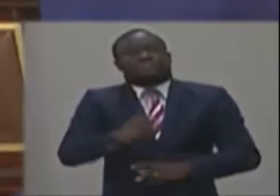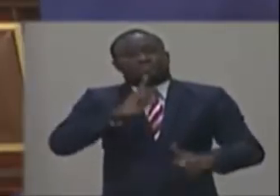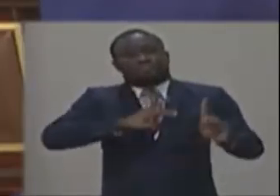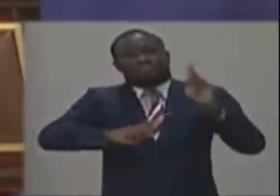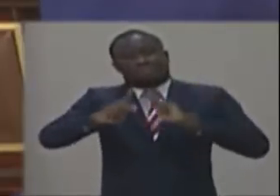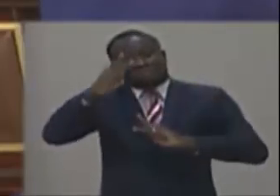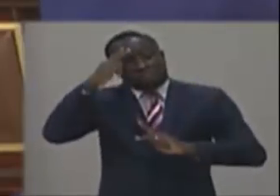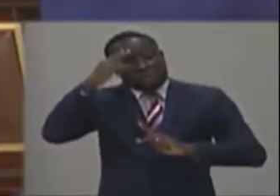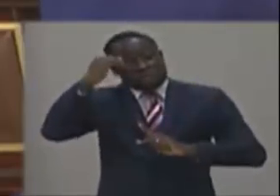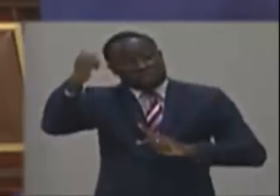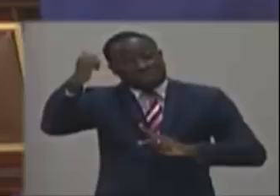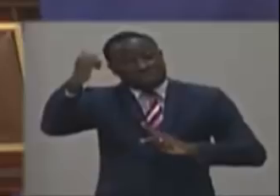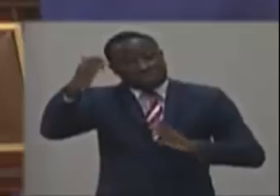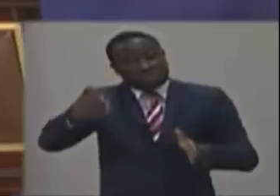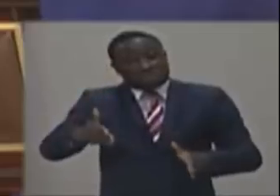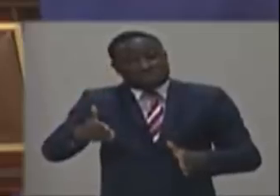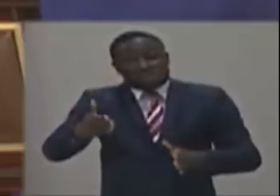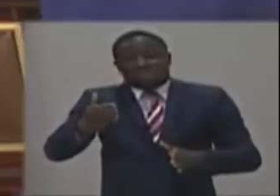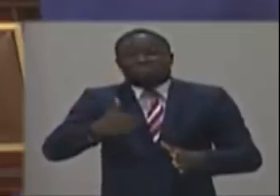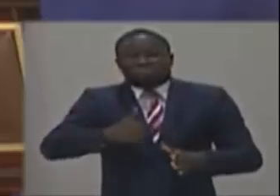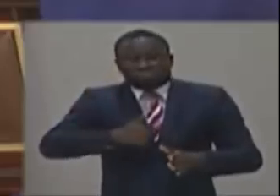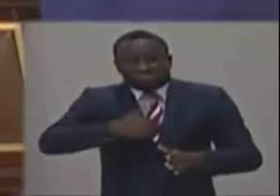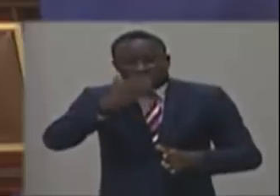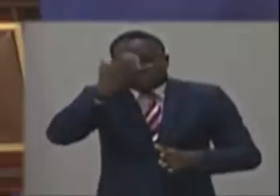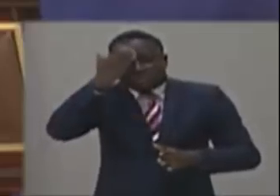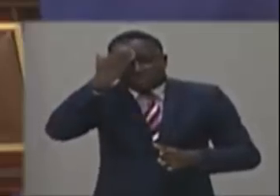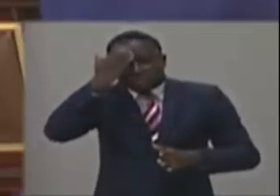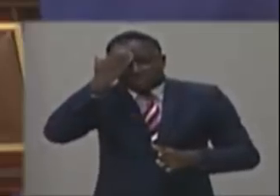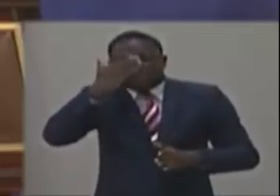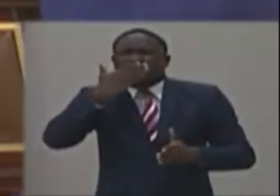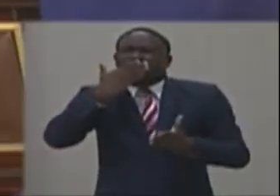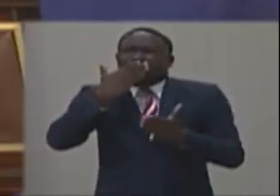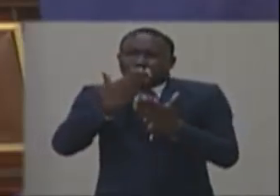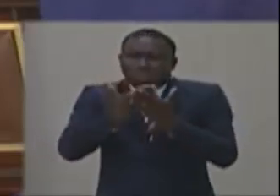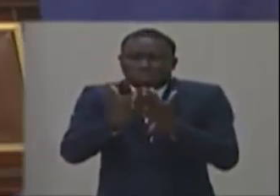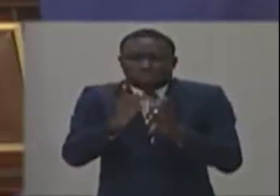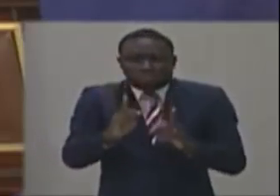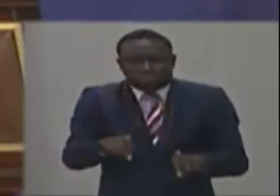Peuple haïtien, moi connais, nous c'est bon monde.